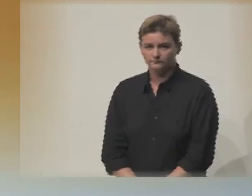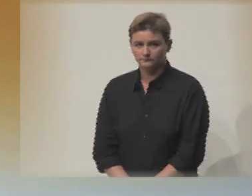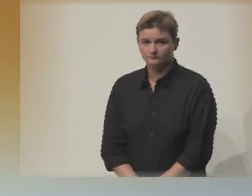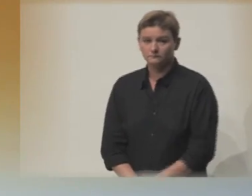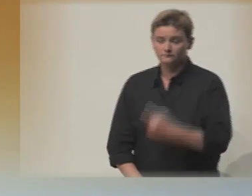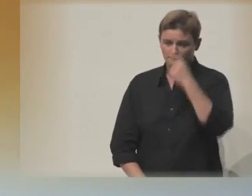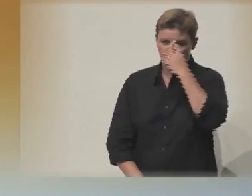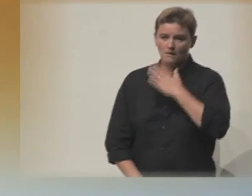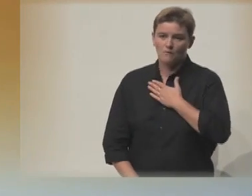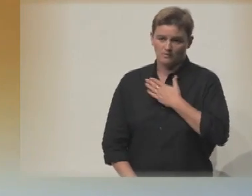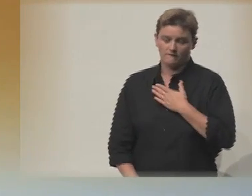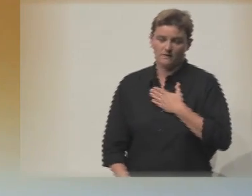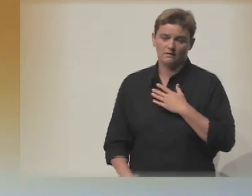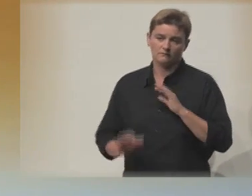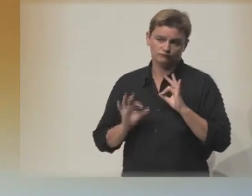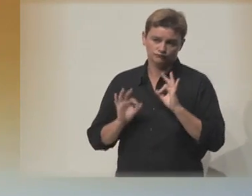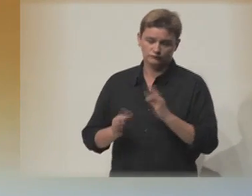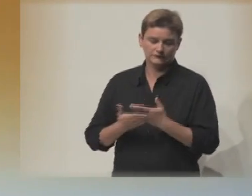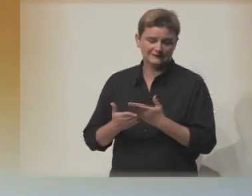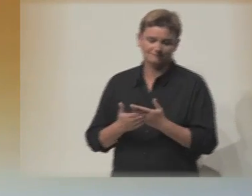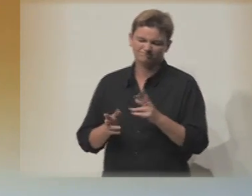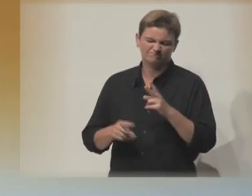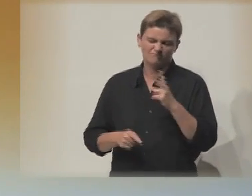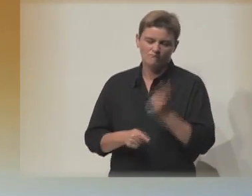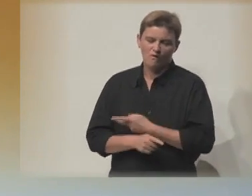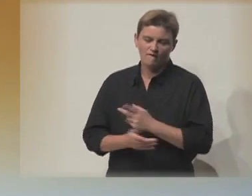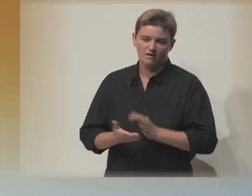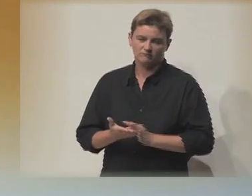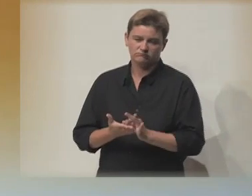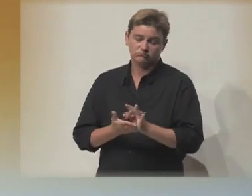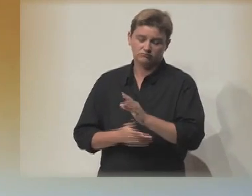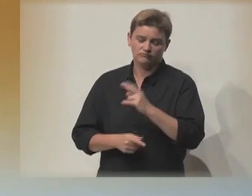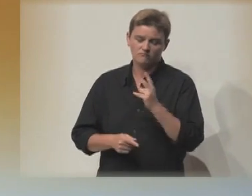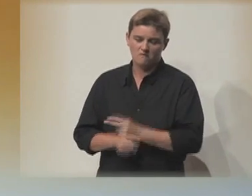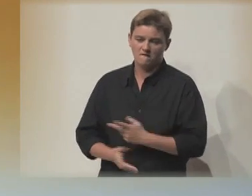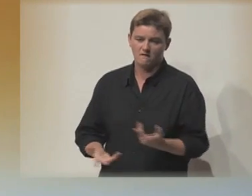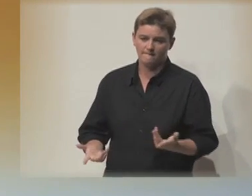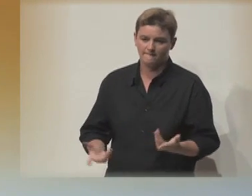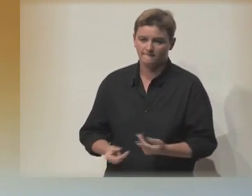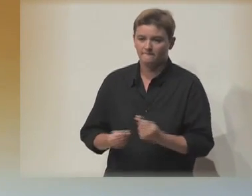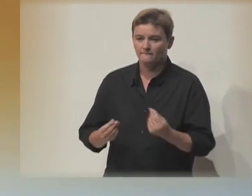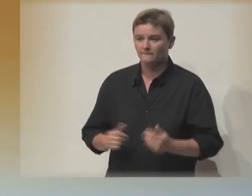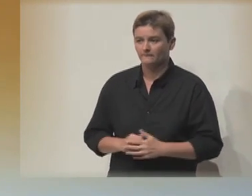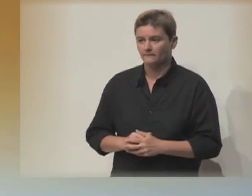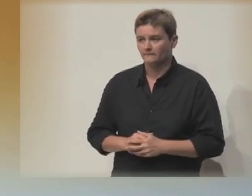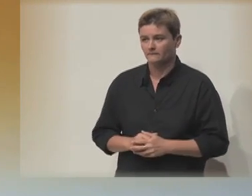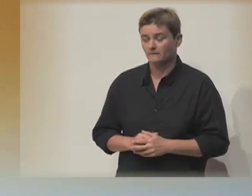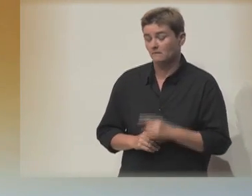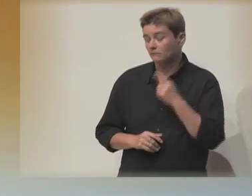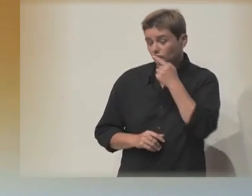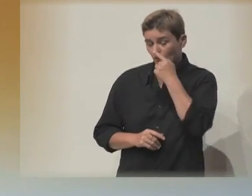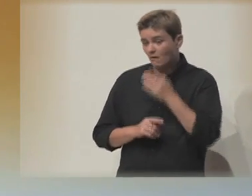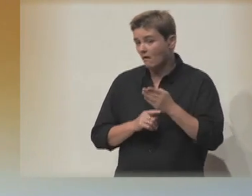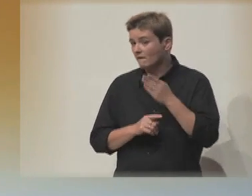Je pense que c'est un mauvais choix, un choix mal inspiré, un choix qui, un jour ou